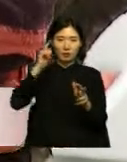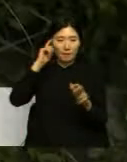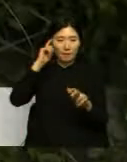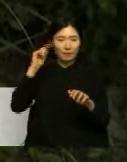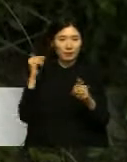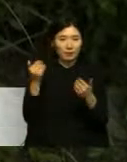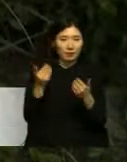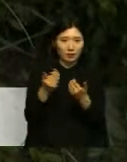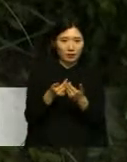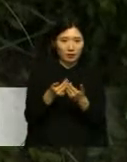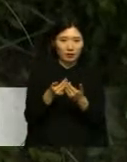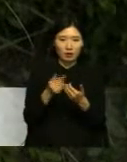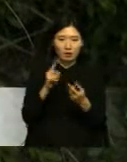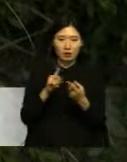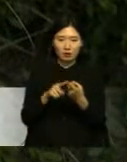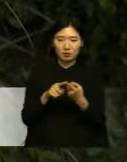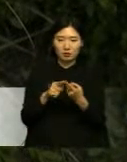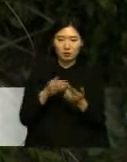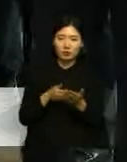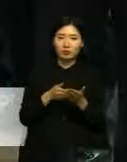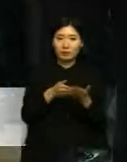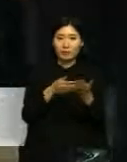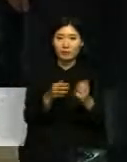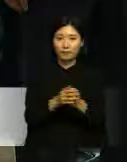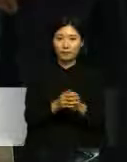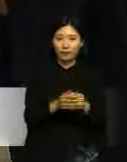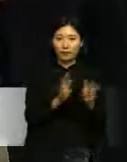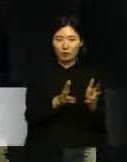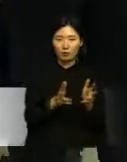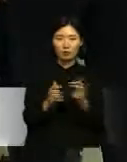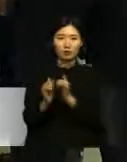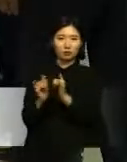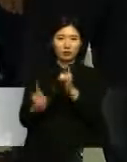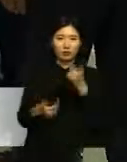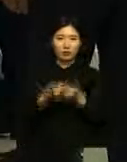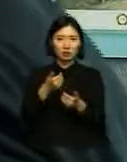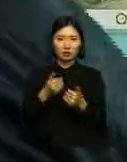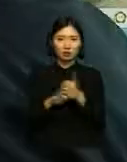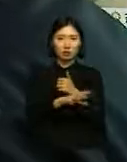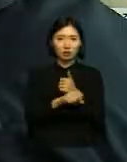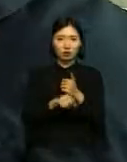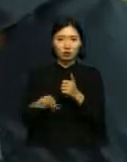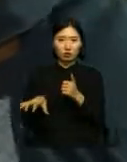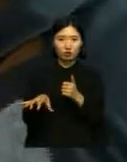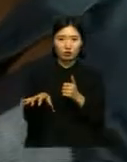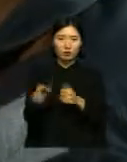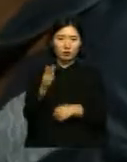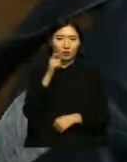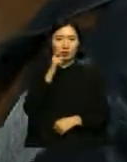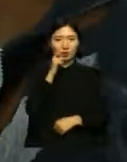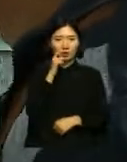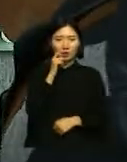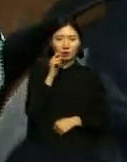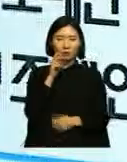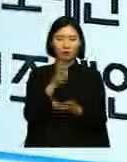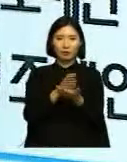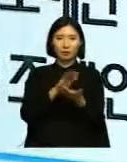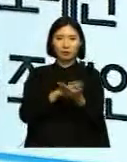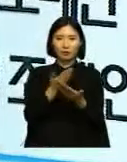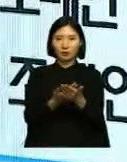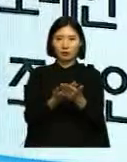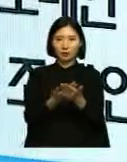입장을 군과 의회에 전달했습니다. 이렇게 업계와 주민들의 갈등을 중재하지 못한 점이 조례 개정의 발목을